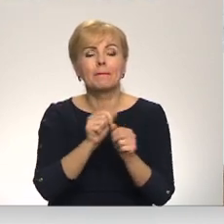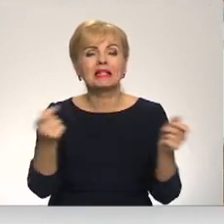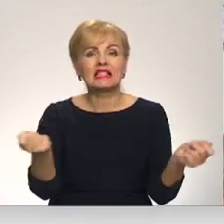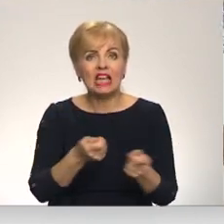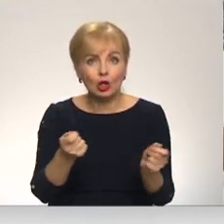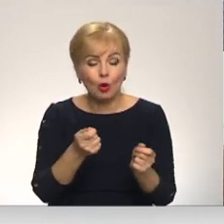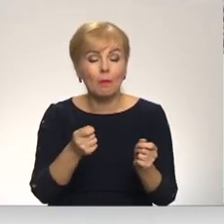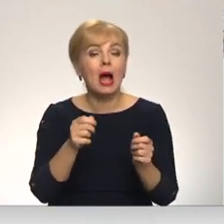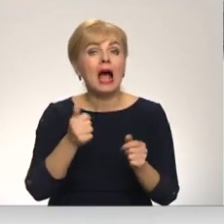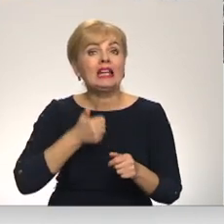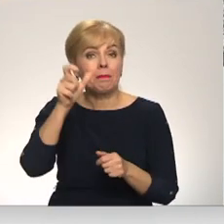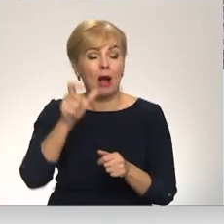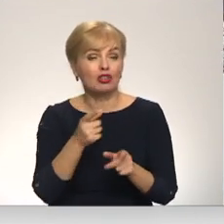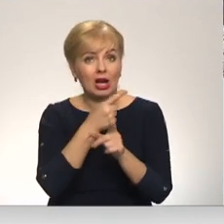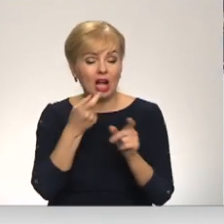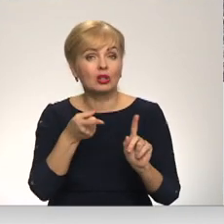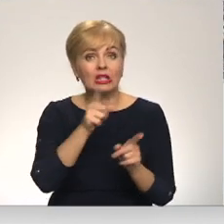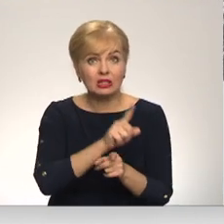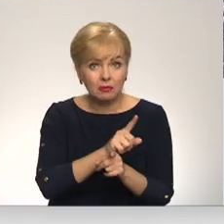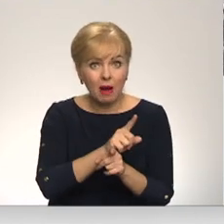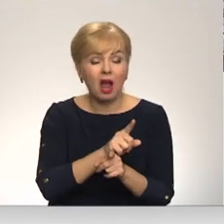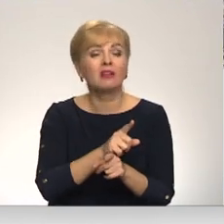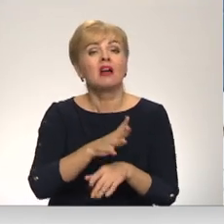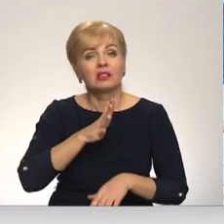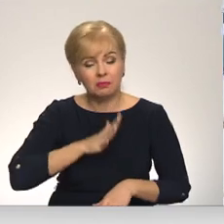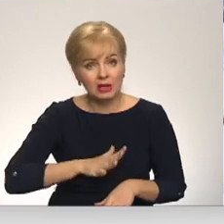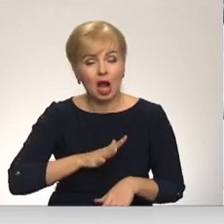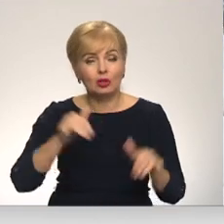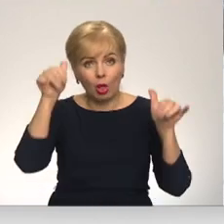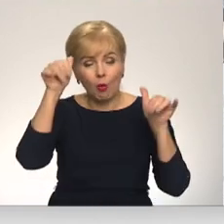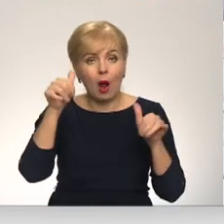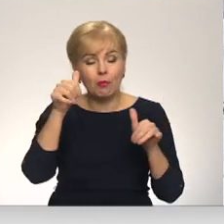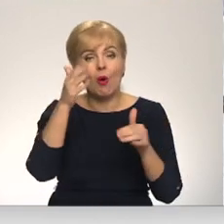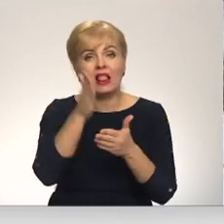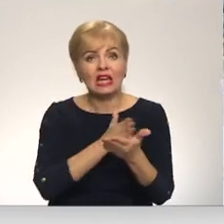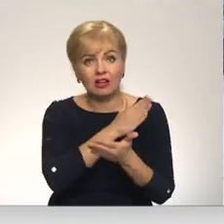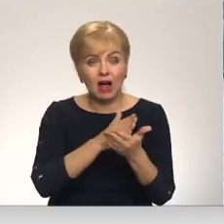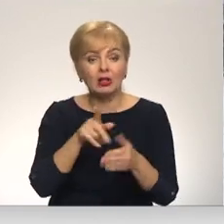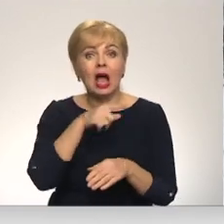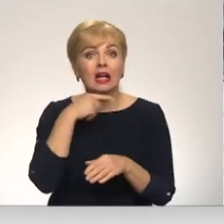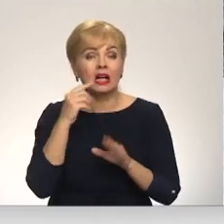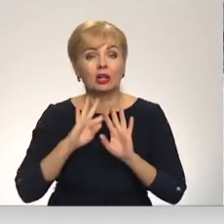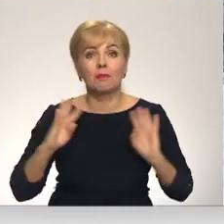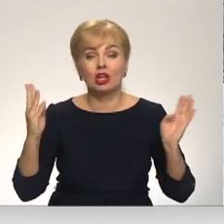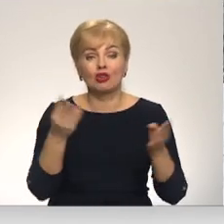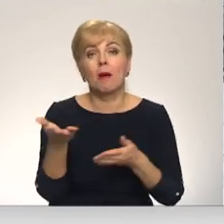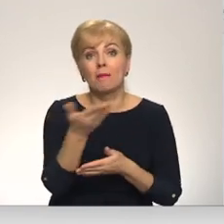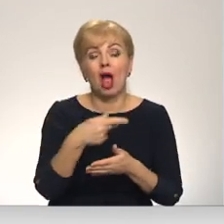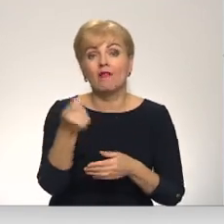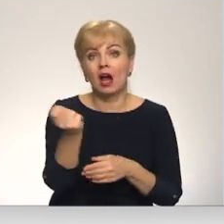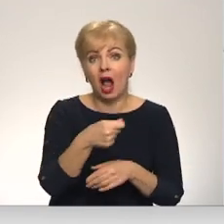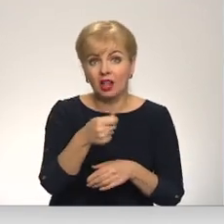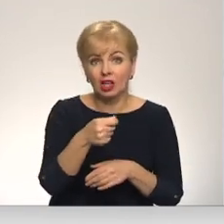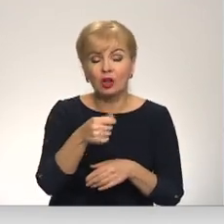atzīst, ja izmaiņu nebūs, lopiņus nāksies likvidēt. Pagaidām gan tiem, kuri vēlas iežogotajās pļavās ganīt